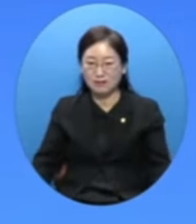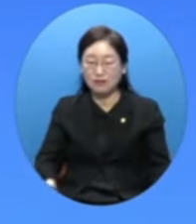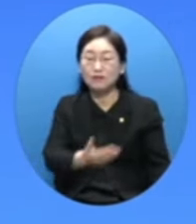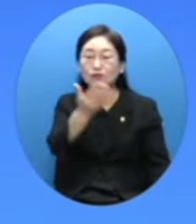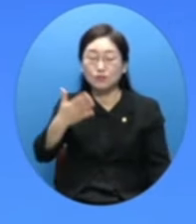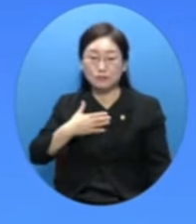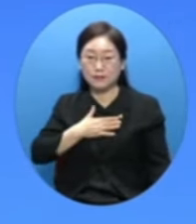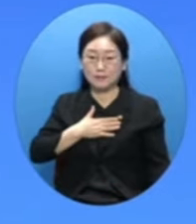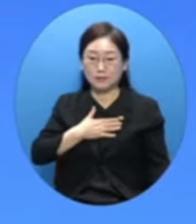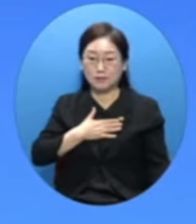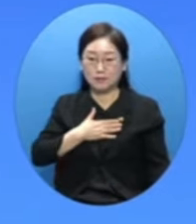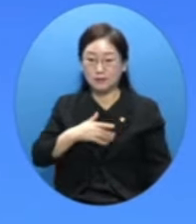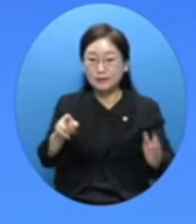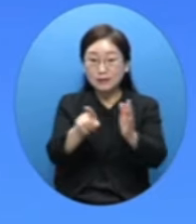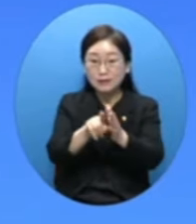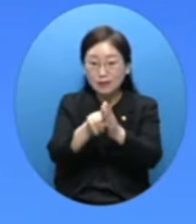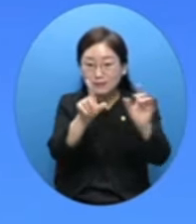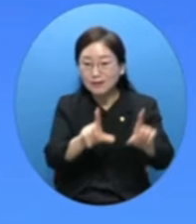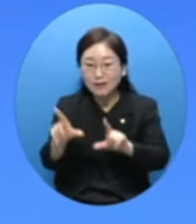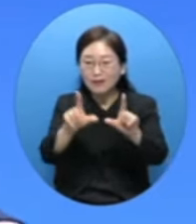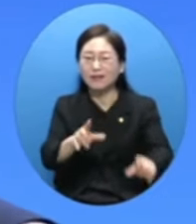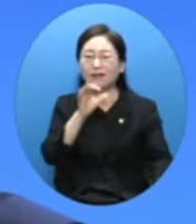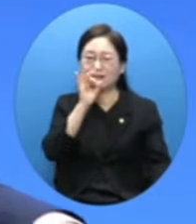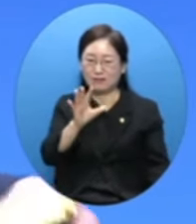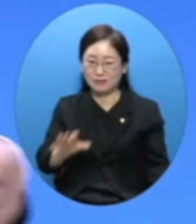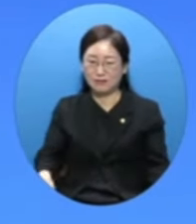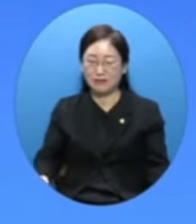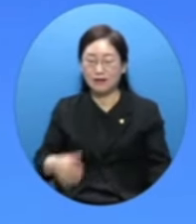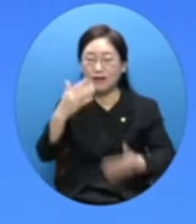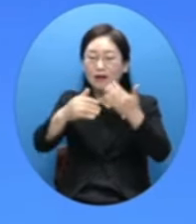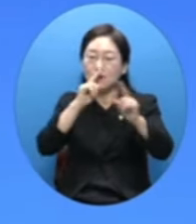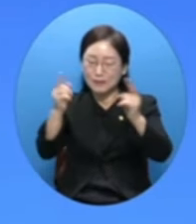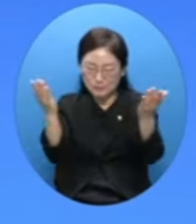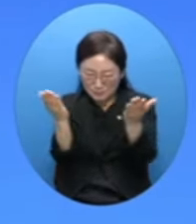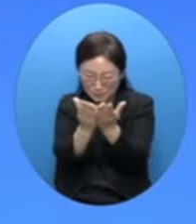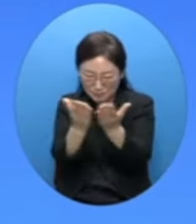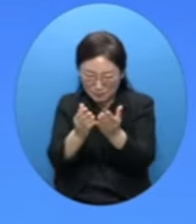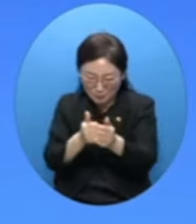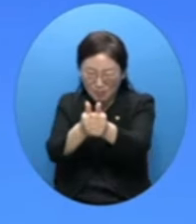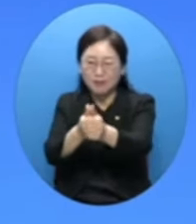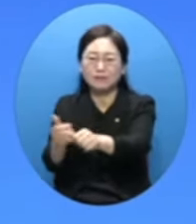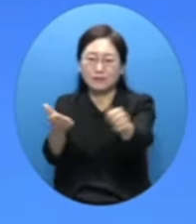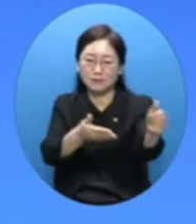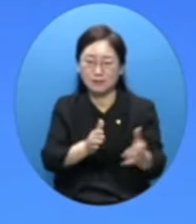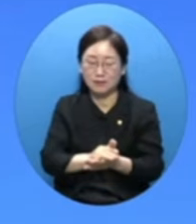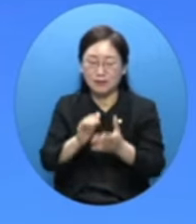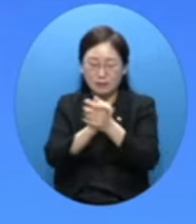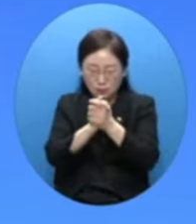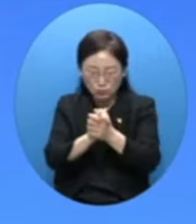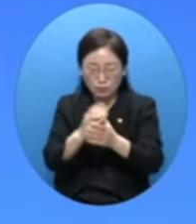감정으로 신앙생활 하면 안 됩니다 말씀으로 신앙생활 해야 되는 것입니다 아멘 기도로 신앙생활 해야 되는 것입니다